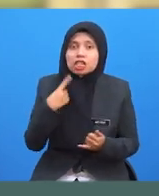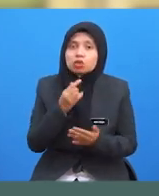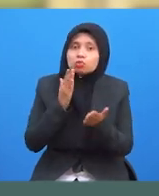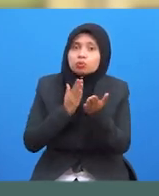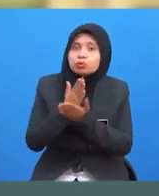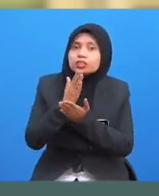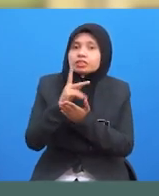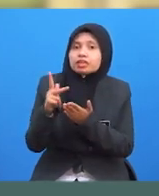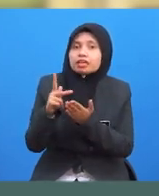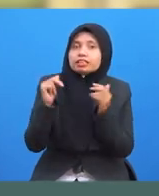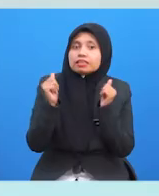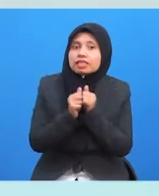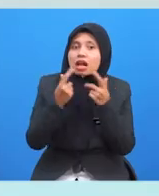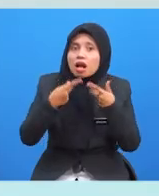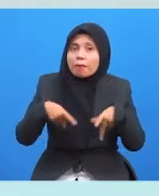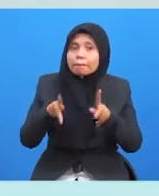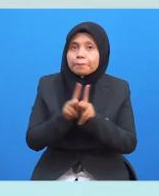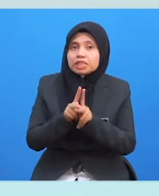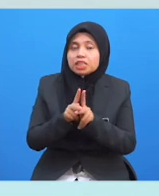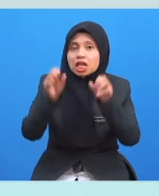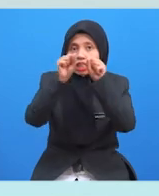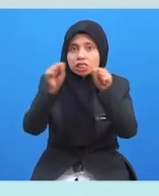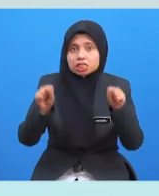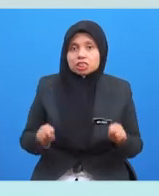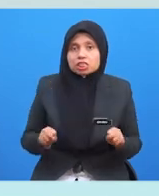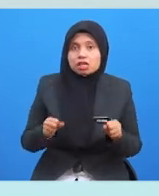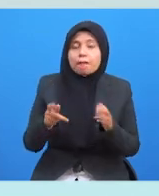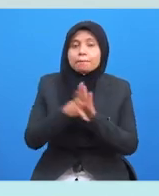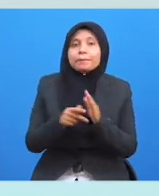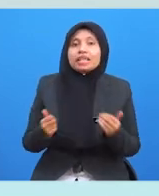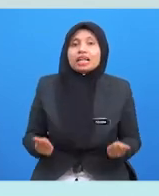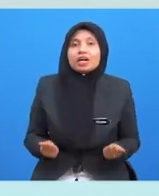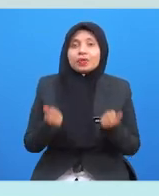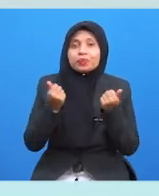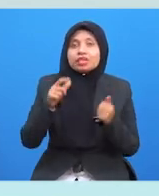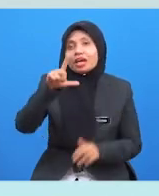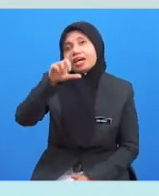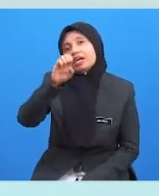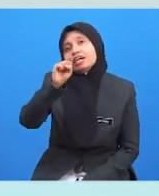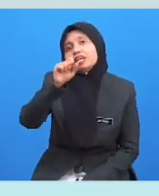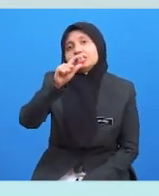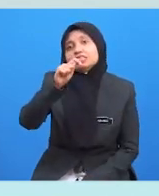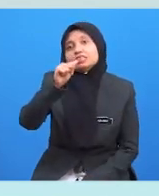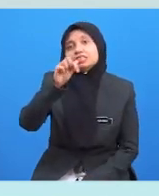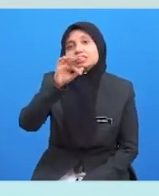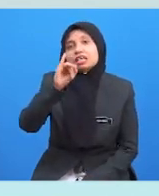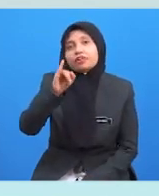kita teruskan dengan kepentingan sistem pengangkutan yang